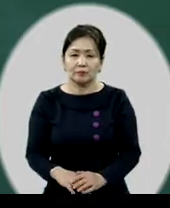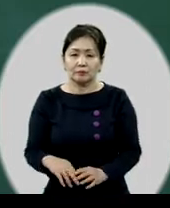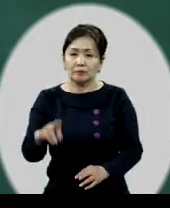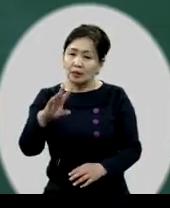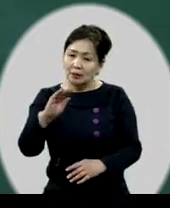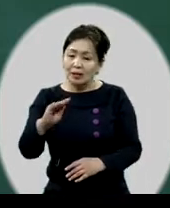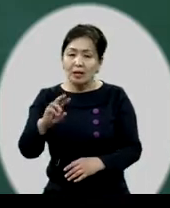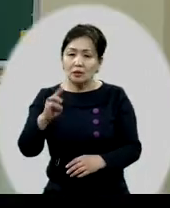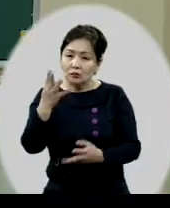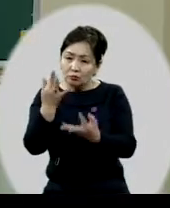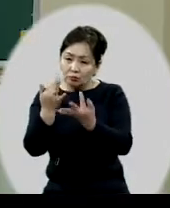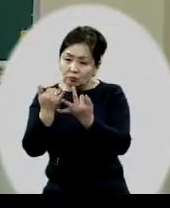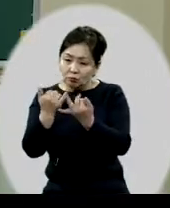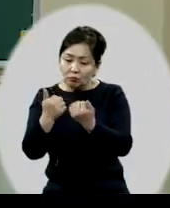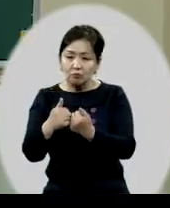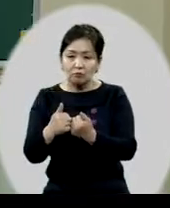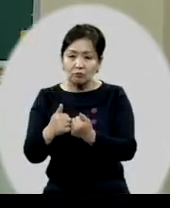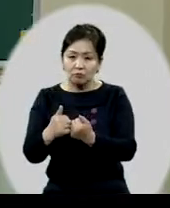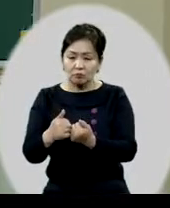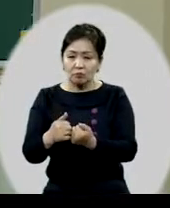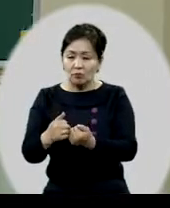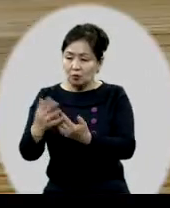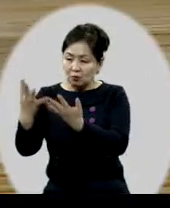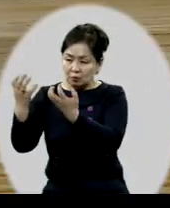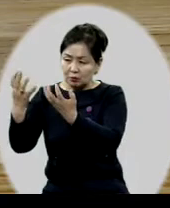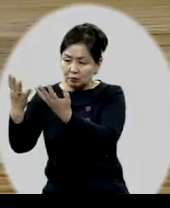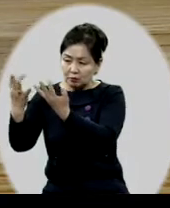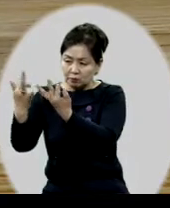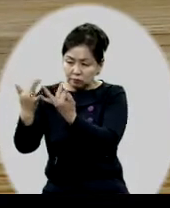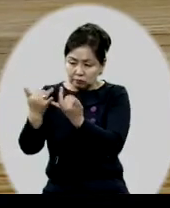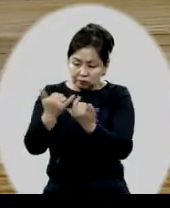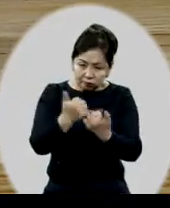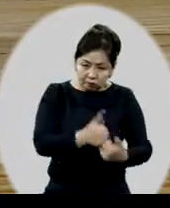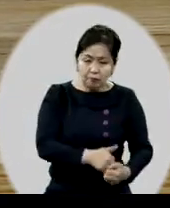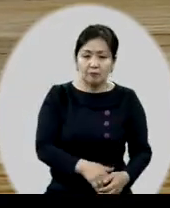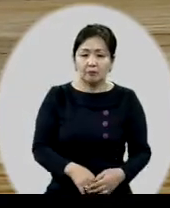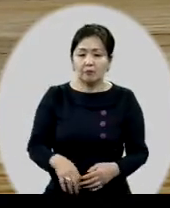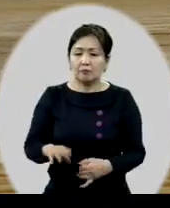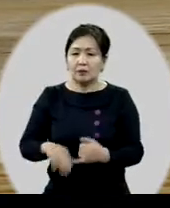яаж тоолсон бэ? Хоргодуулна тооллоо. Дараагийн даалгавартаа орцгоё.